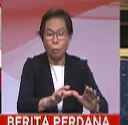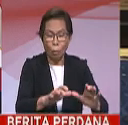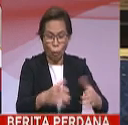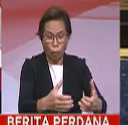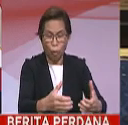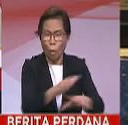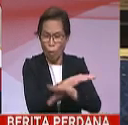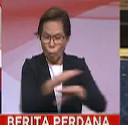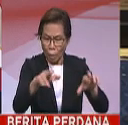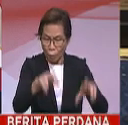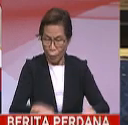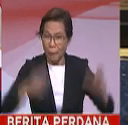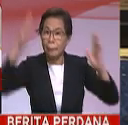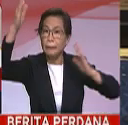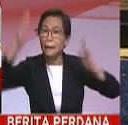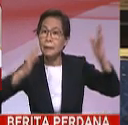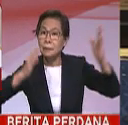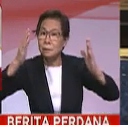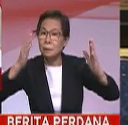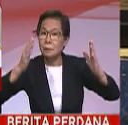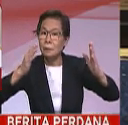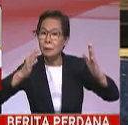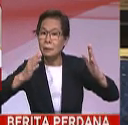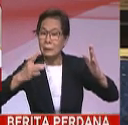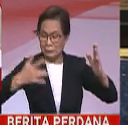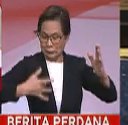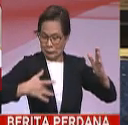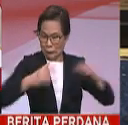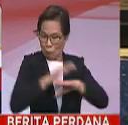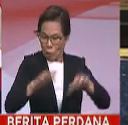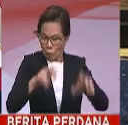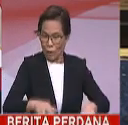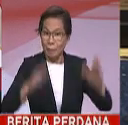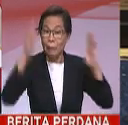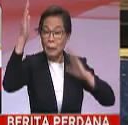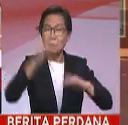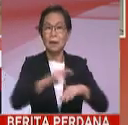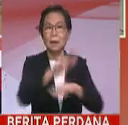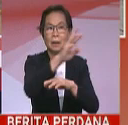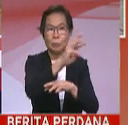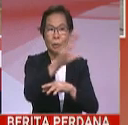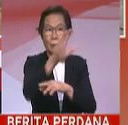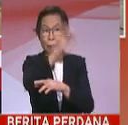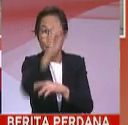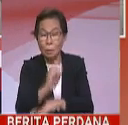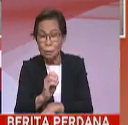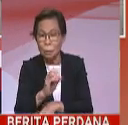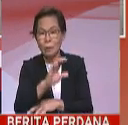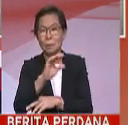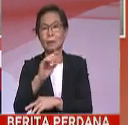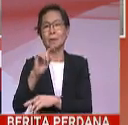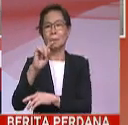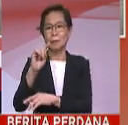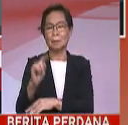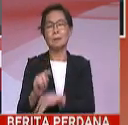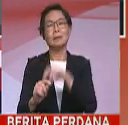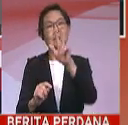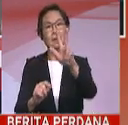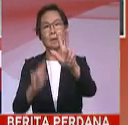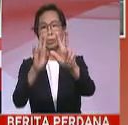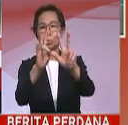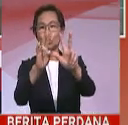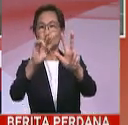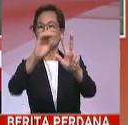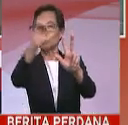kumpulan bukan warga negara, iaitu sebanyak 63% dan hanya